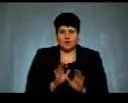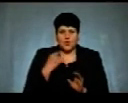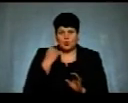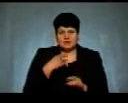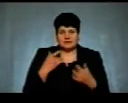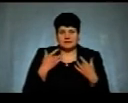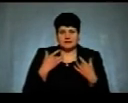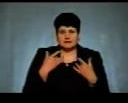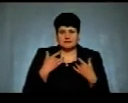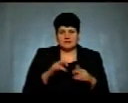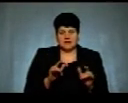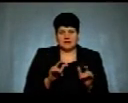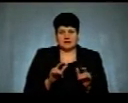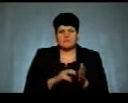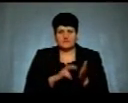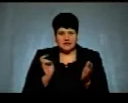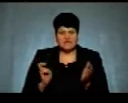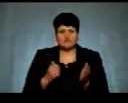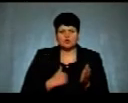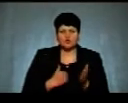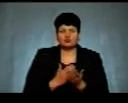звільнених з військової служби. Для того, щоб